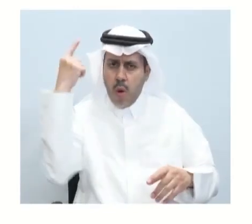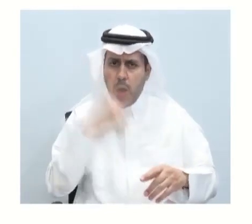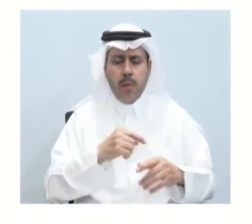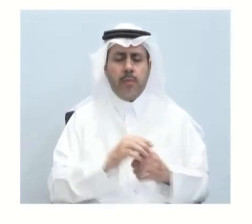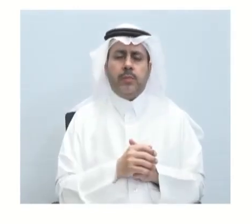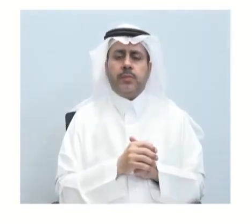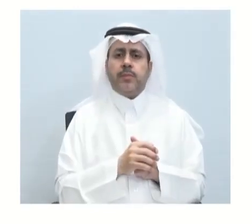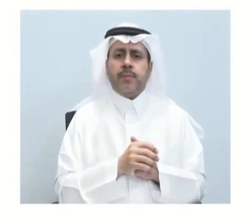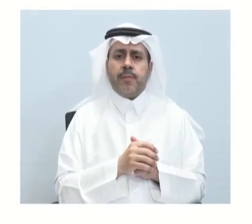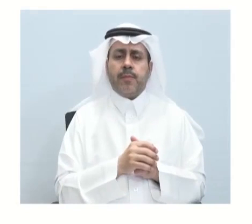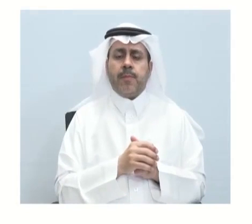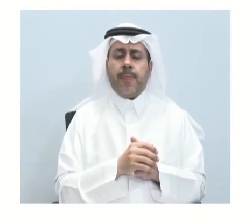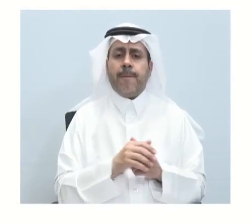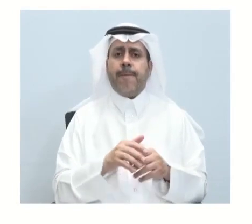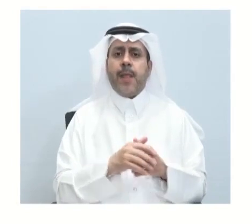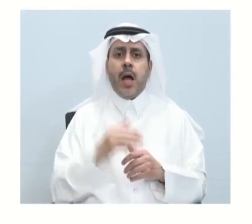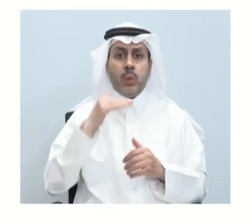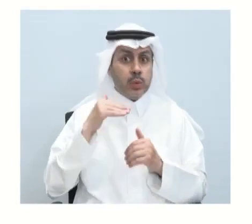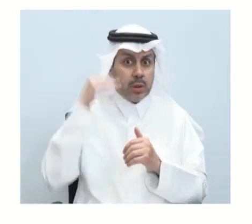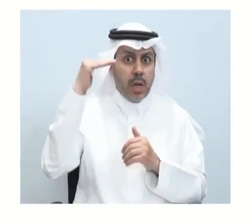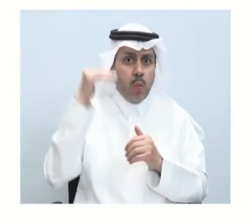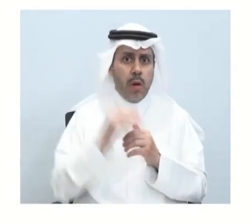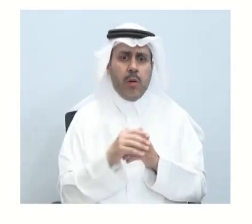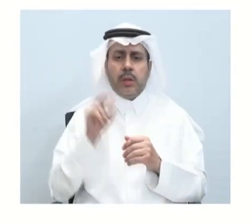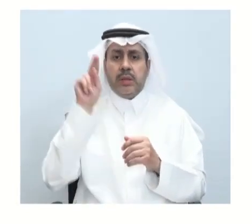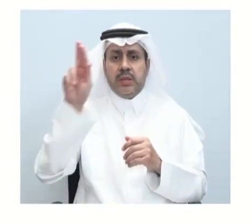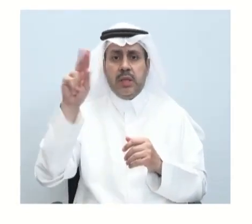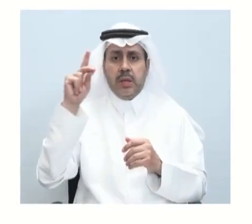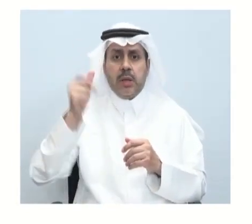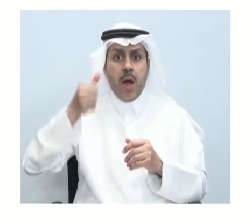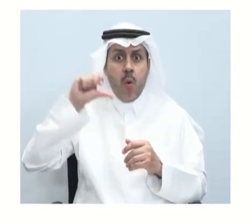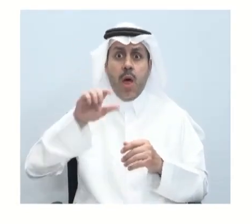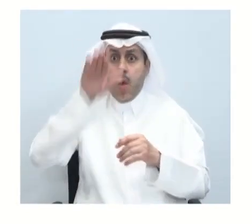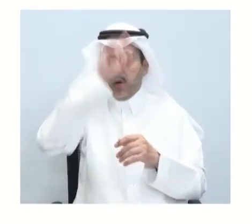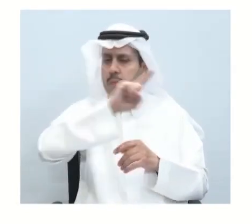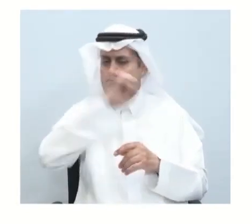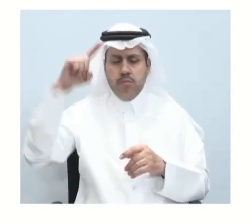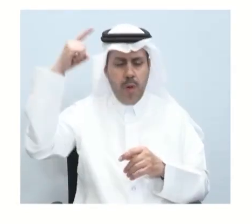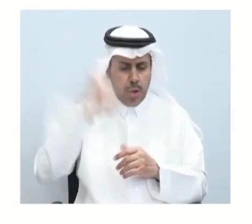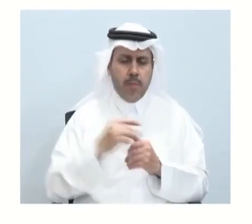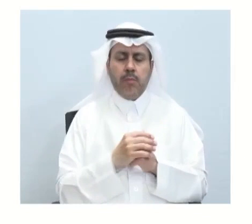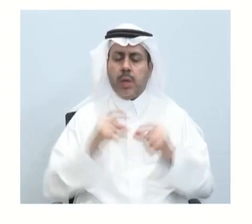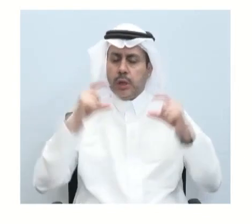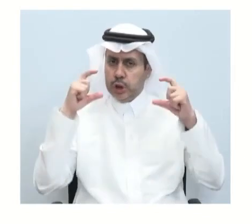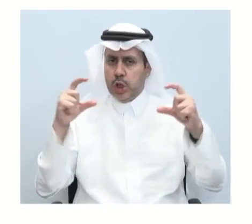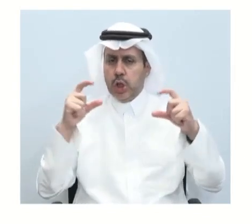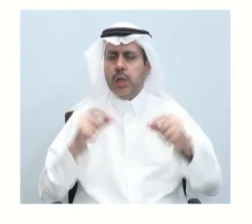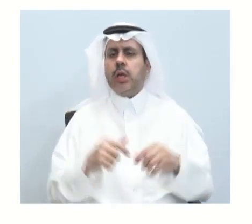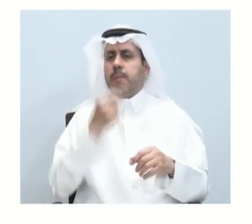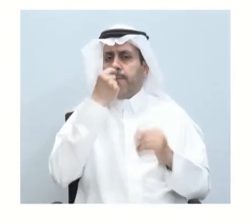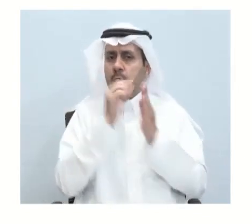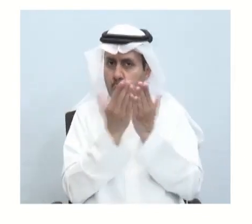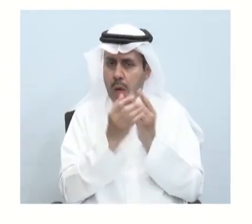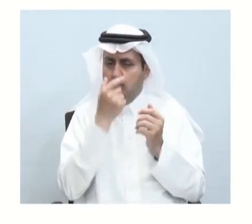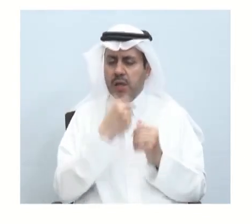الناس عن طاعته او التطاول عليه كما دل النصوص الشرعيه الداله من الكتاب والسنه على على هذا